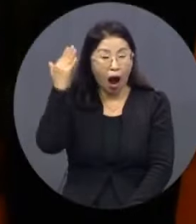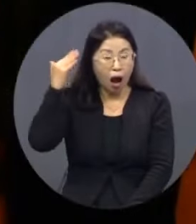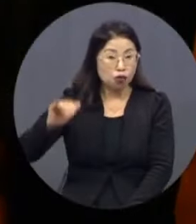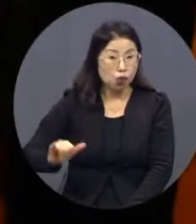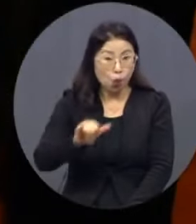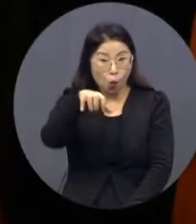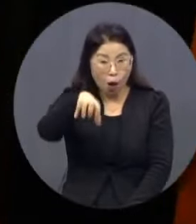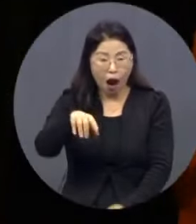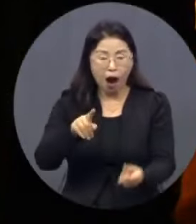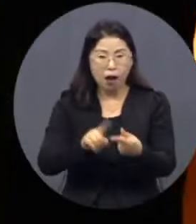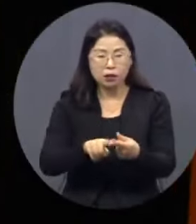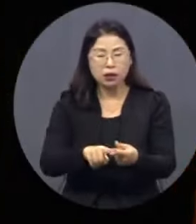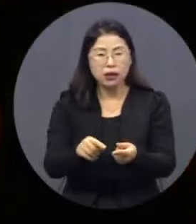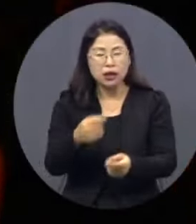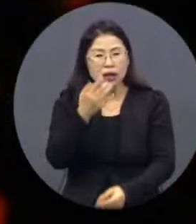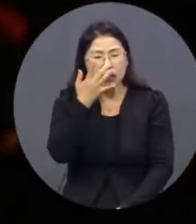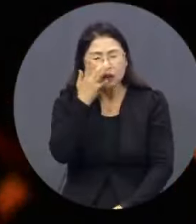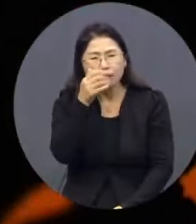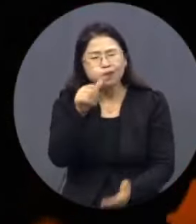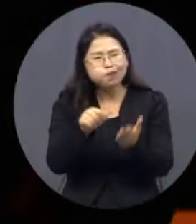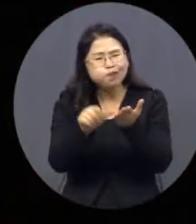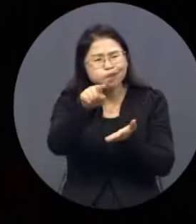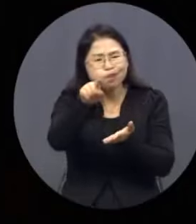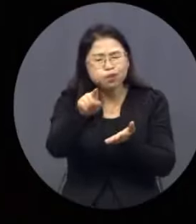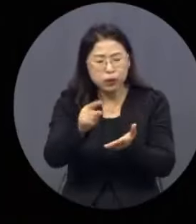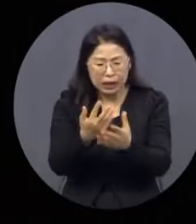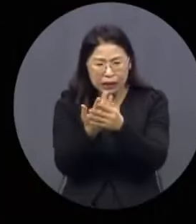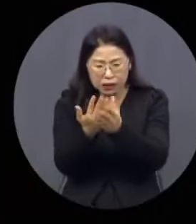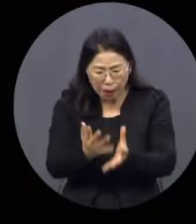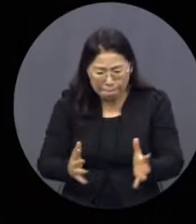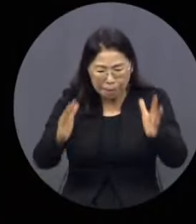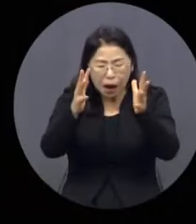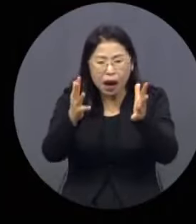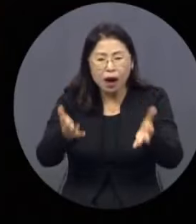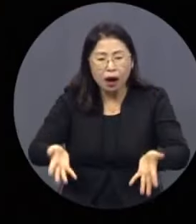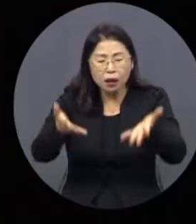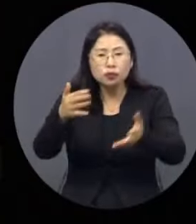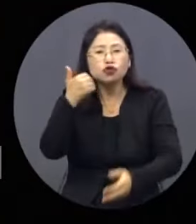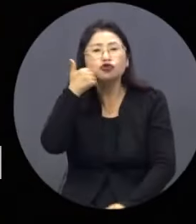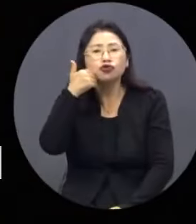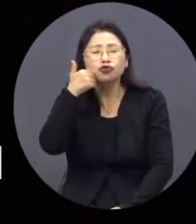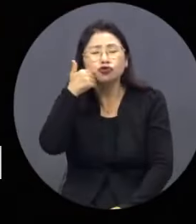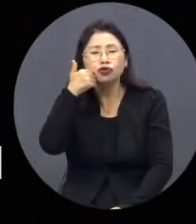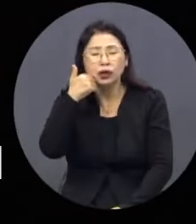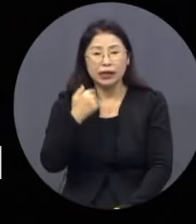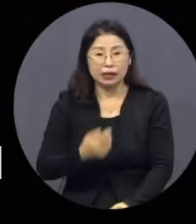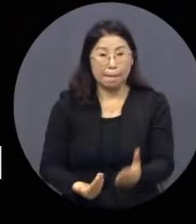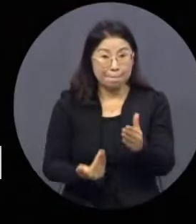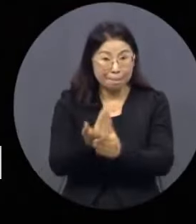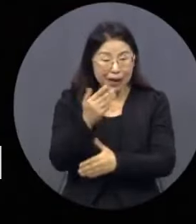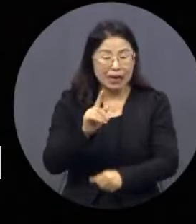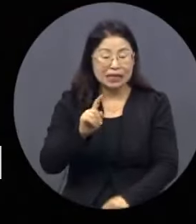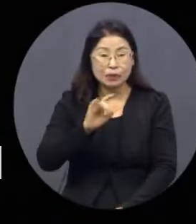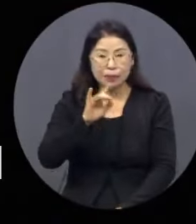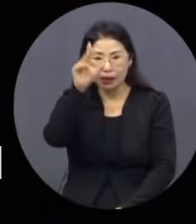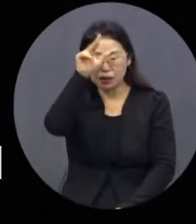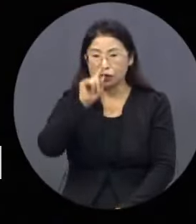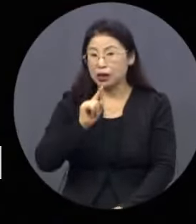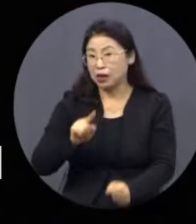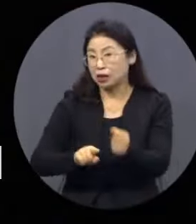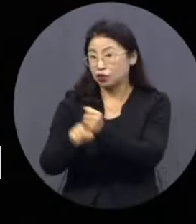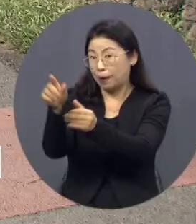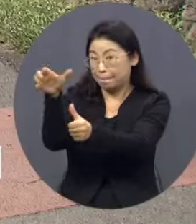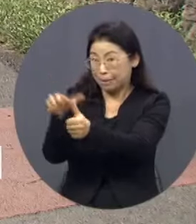한국공항공사는 미확인 비행물체와 풍등을 날린 사람을 찾아달라며 사건 발생 11일 만에 경찰에 수사를